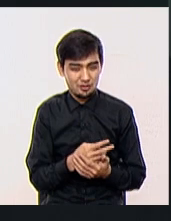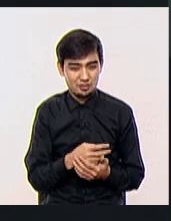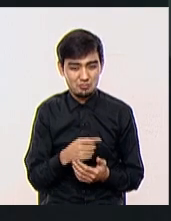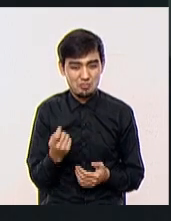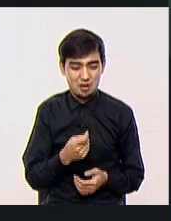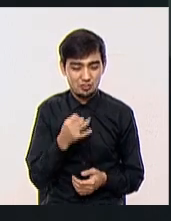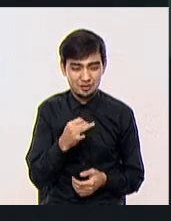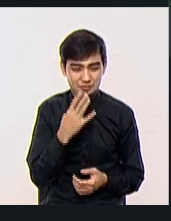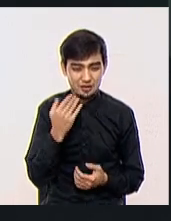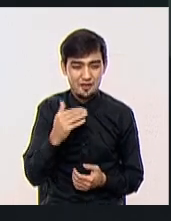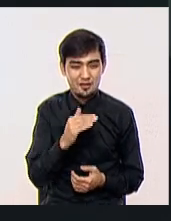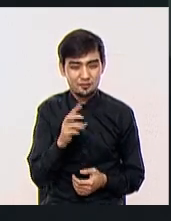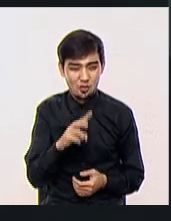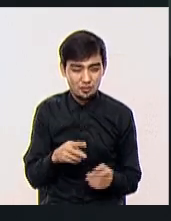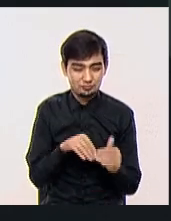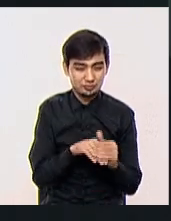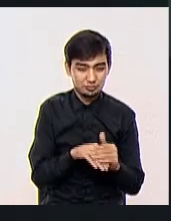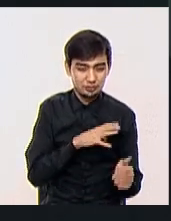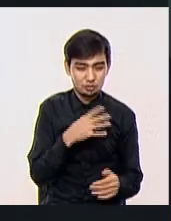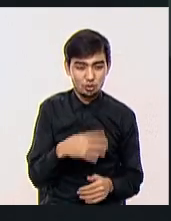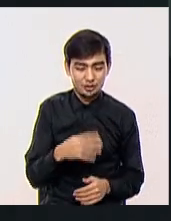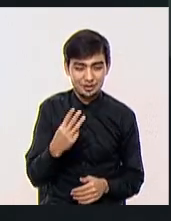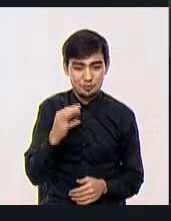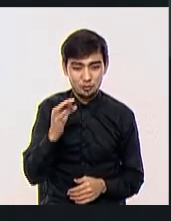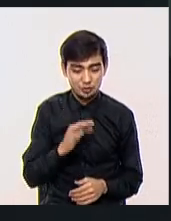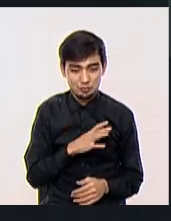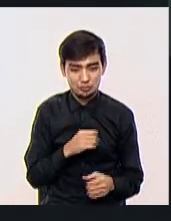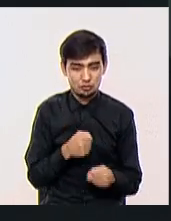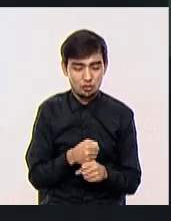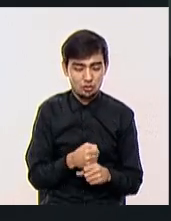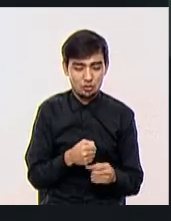айтсақ, шетел валютасындағы салымдар 43%-дан 37%-ға дейін қысқарған.